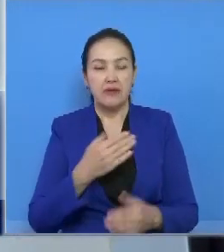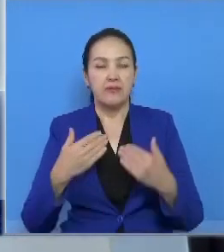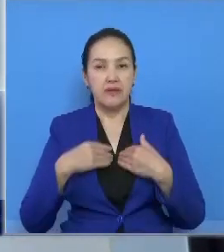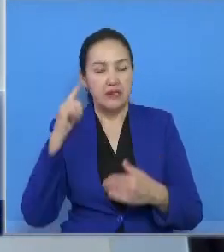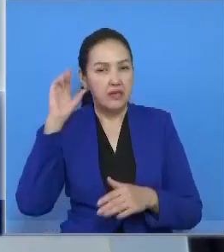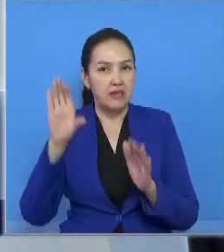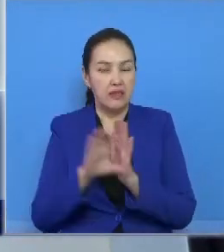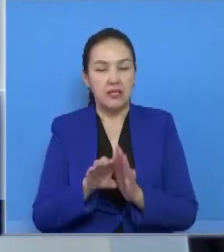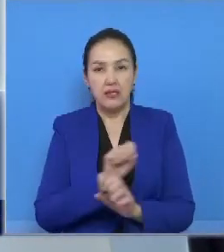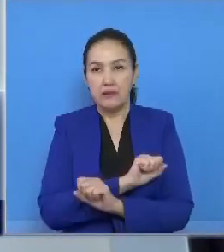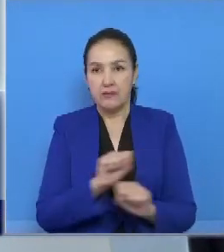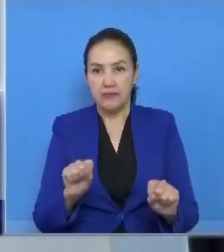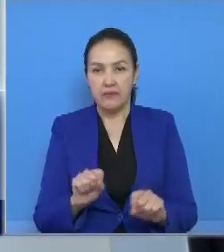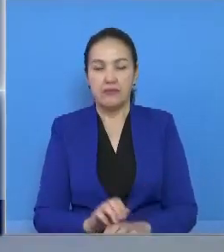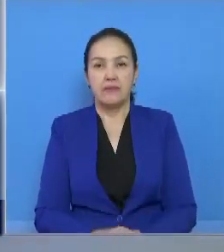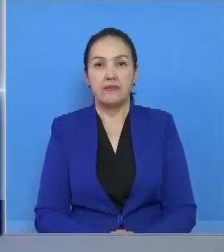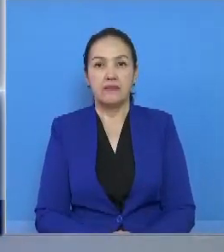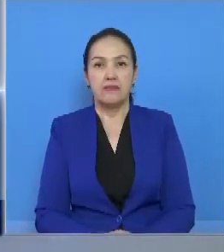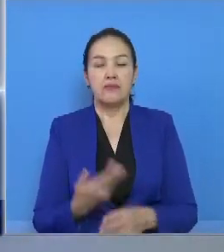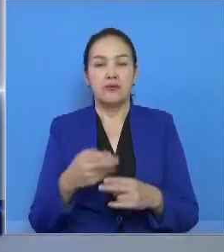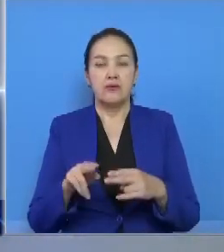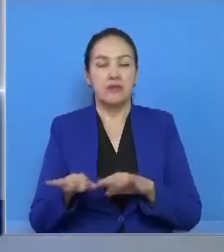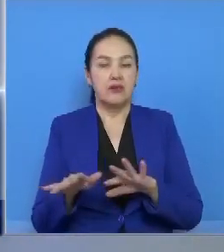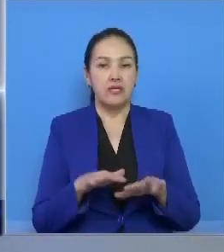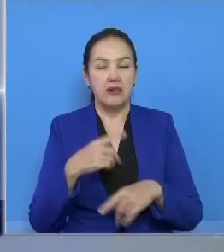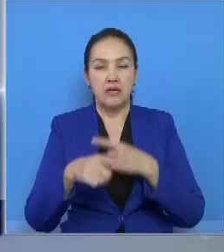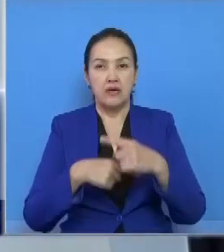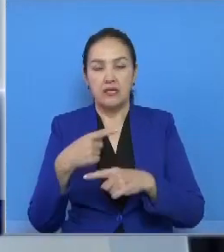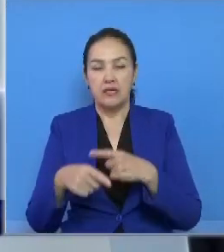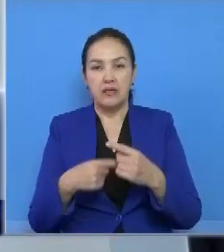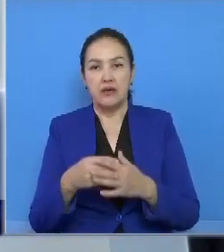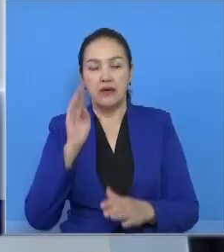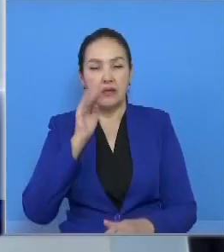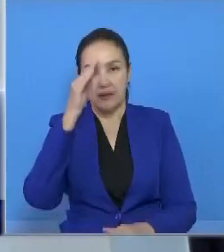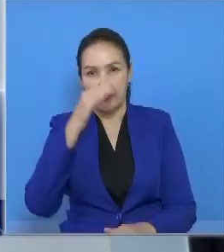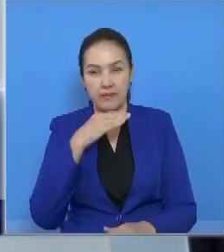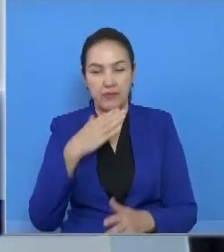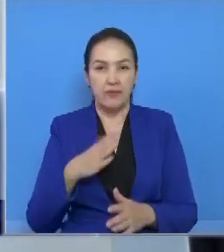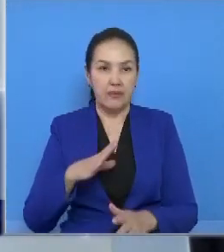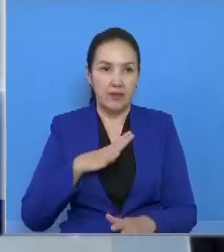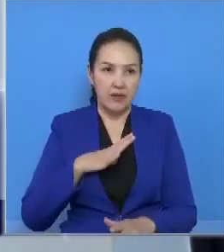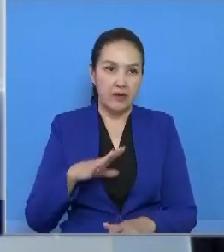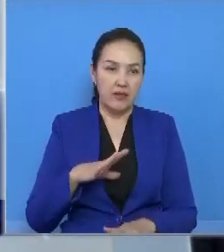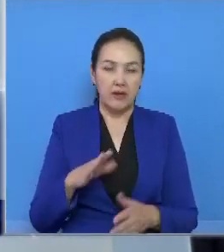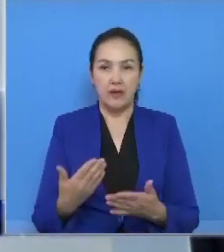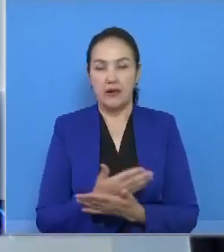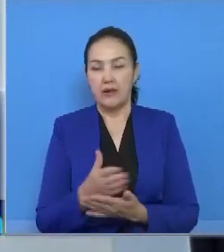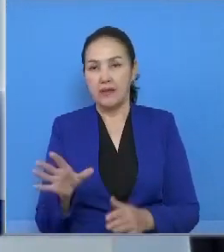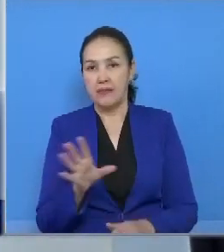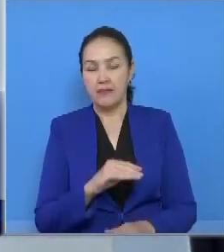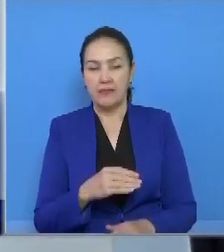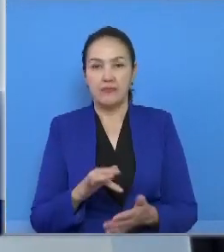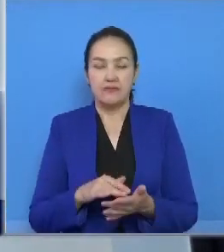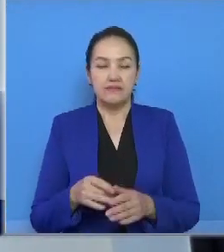айтқанда тыңда деу мүлде болмайтын шаруа. Осы шаруаларды әрі қарай жалғастыратын, ата-аналар тарапынан ұсыныстар болатын болса, солардың барлығы